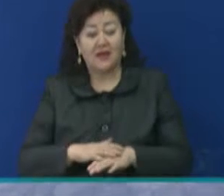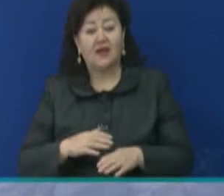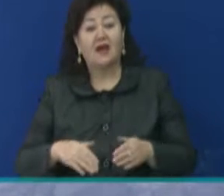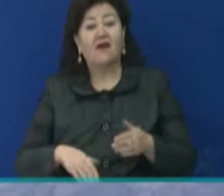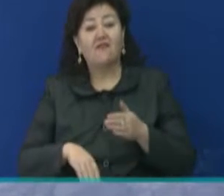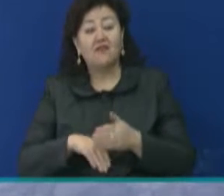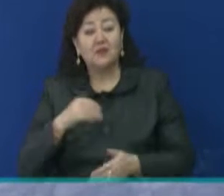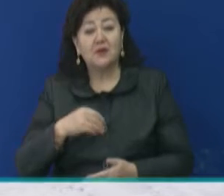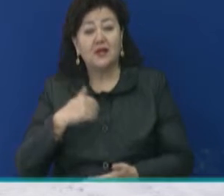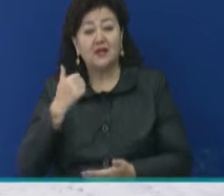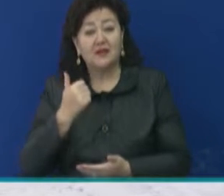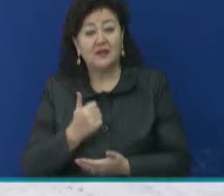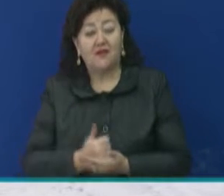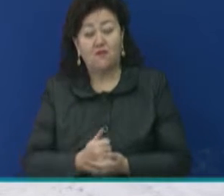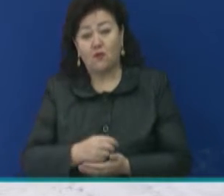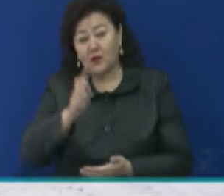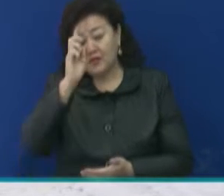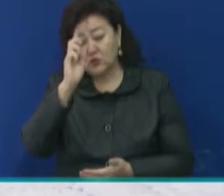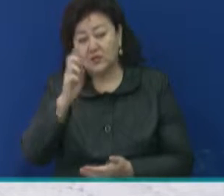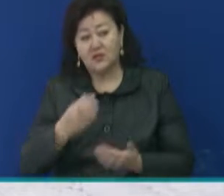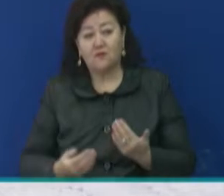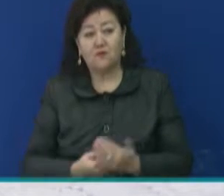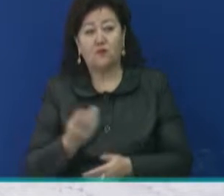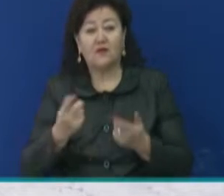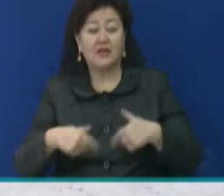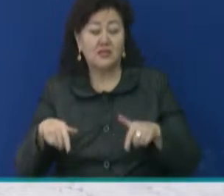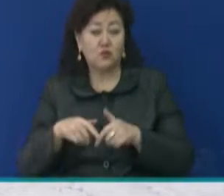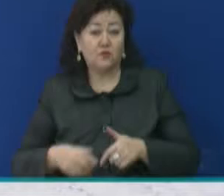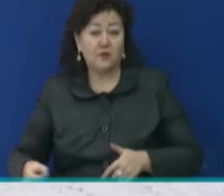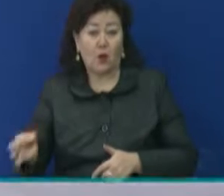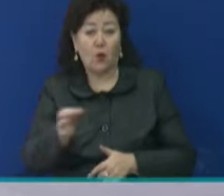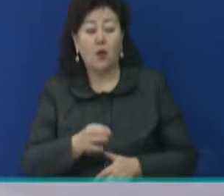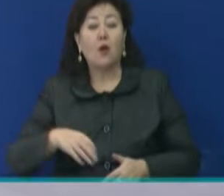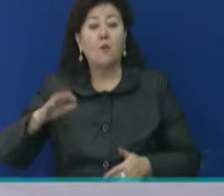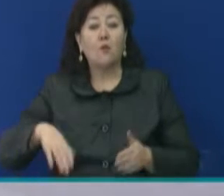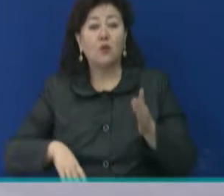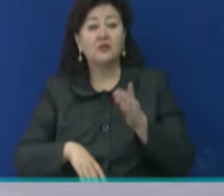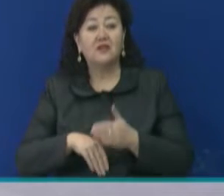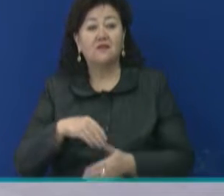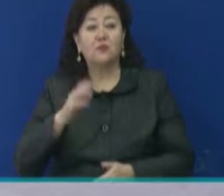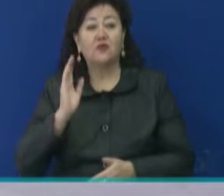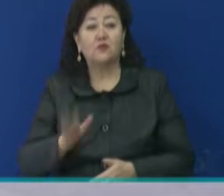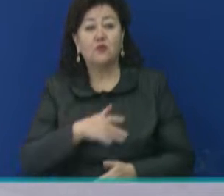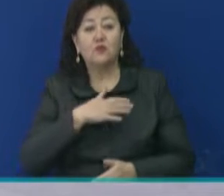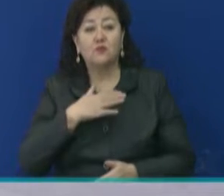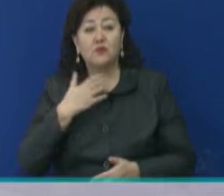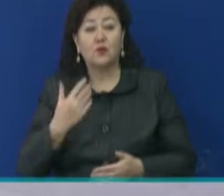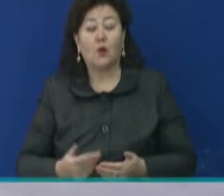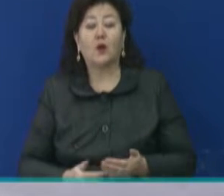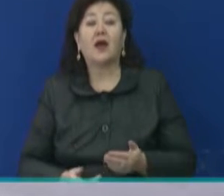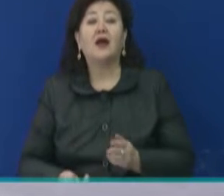глава государства общественность вновь созданной области Абай надеется что после выборов будет много позитивных изменений вот